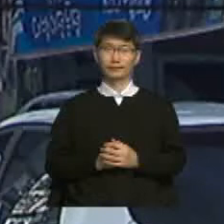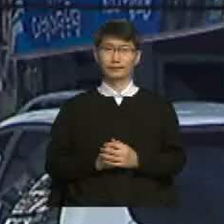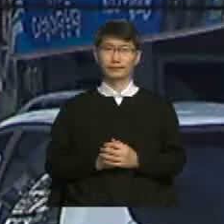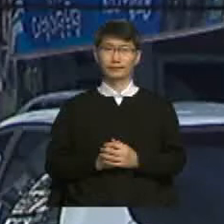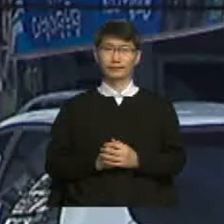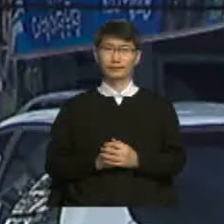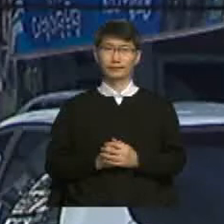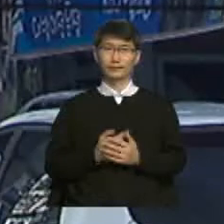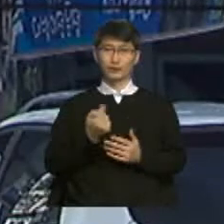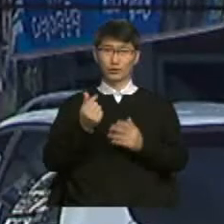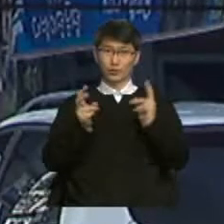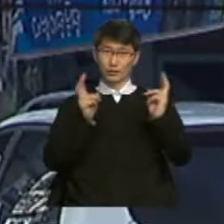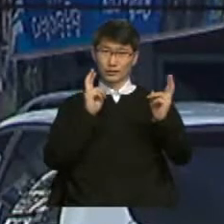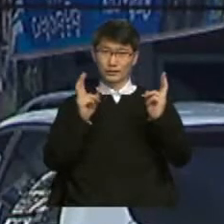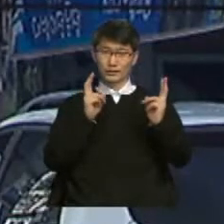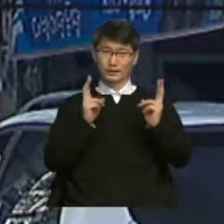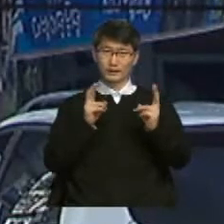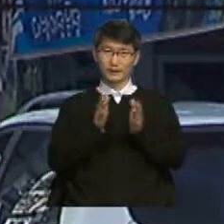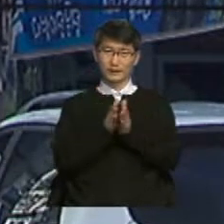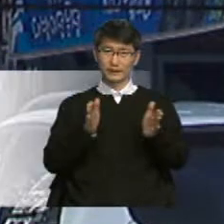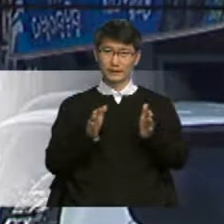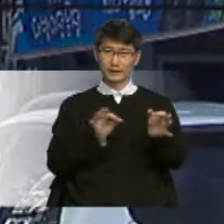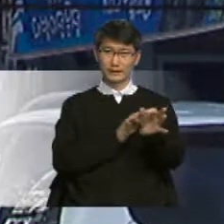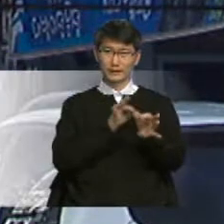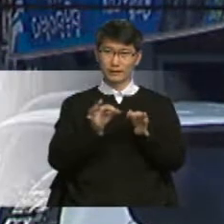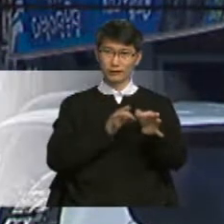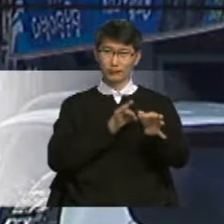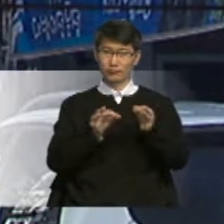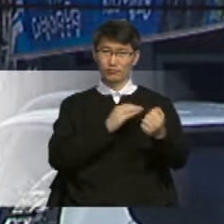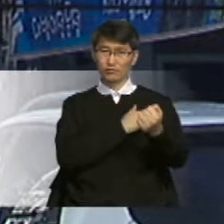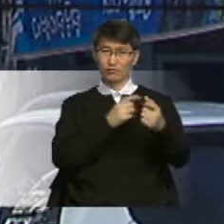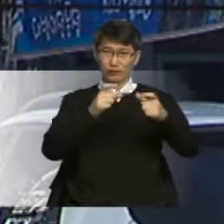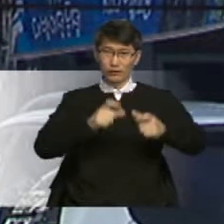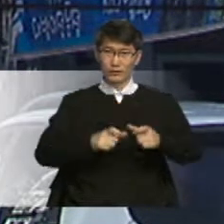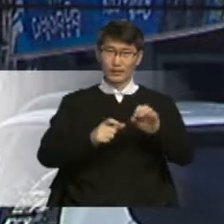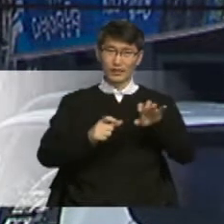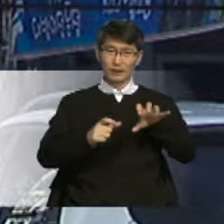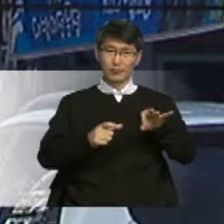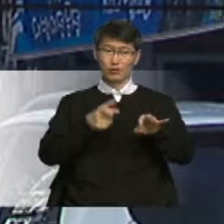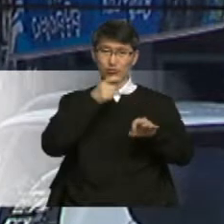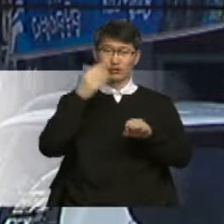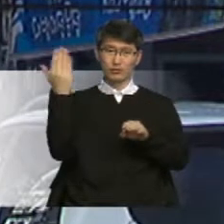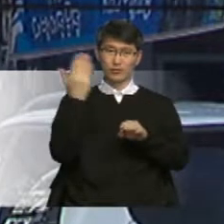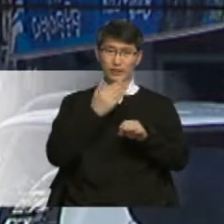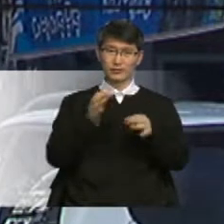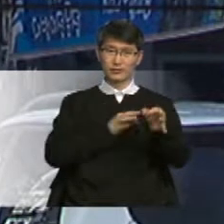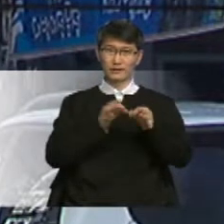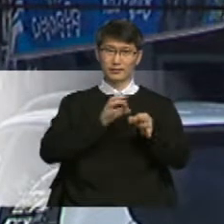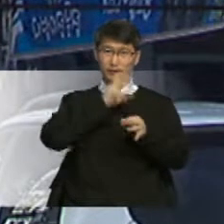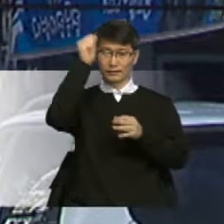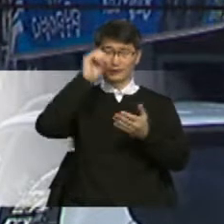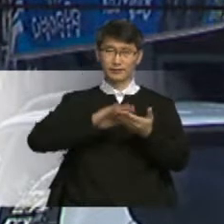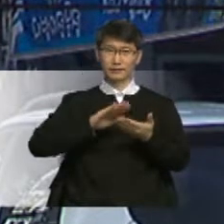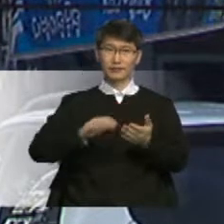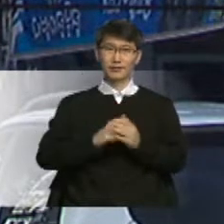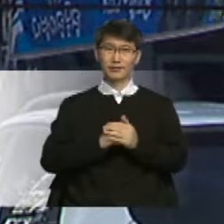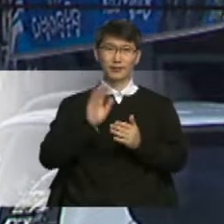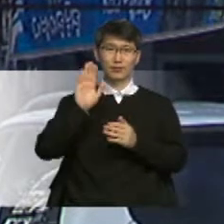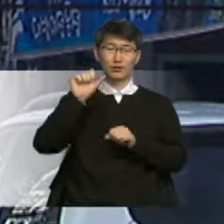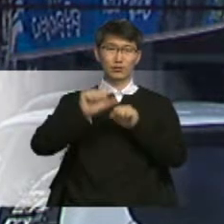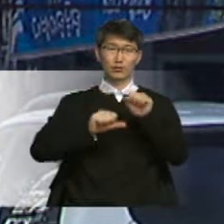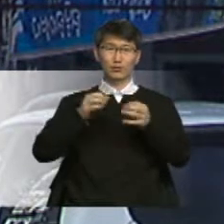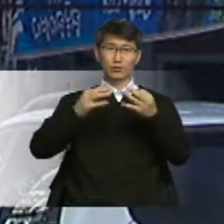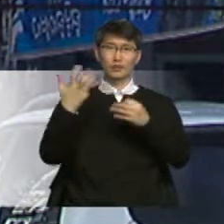중소벤처기업 부가 공모한 상권 르네상스 프로젝트의 양평 물맑은 시장이 최종 선정됐습니다 앞으로